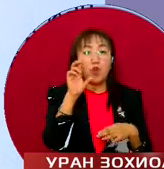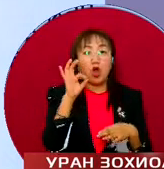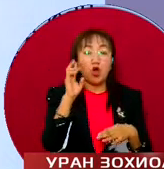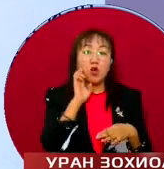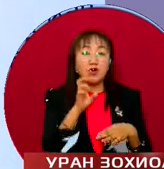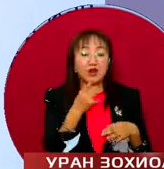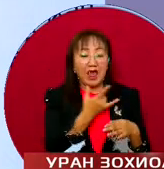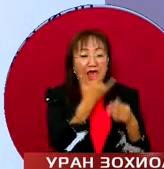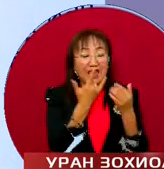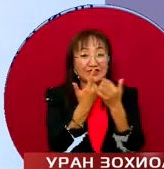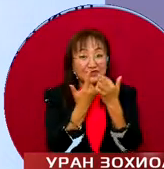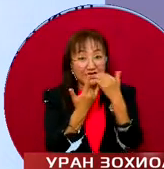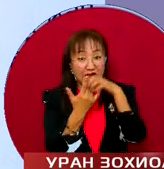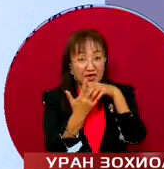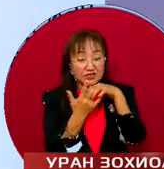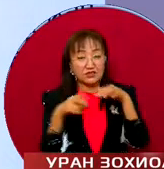усны жаргал байдагсан.